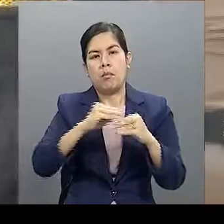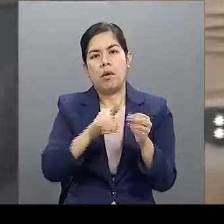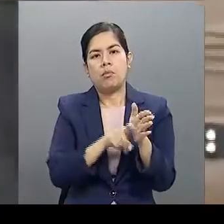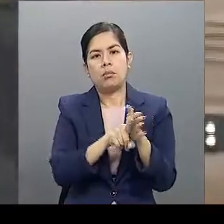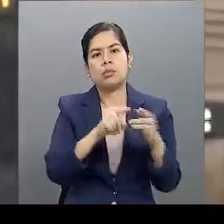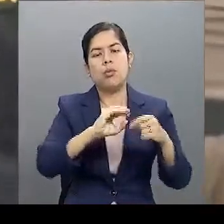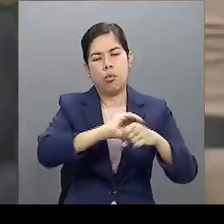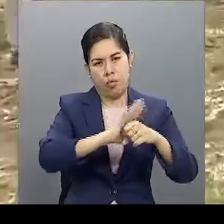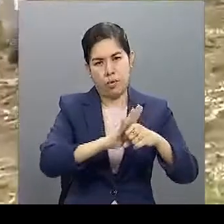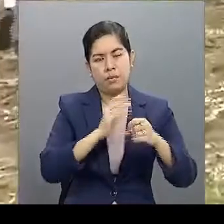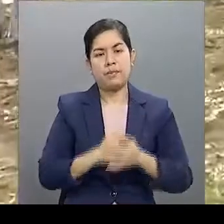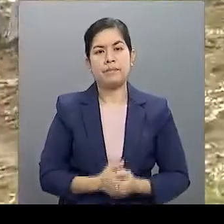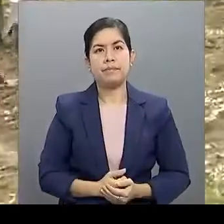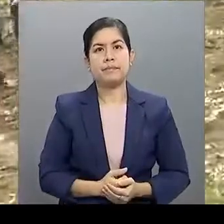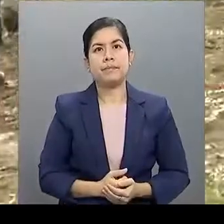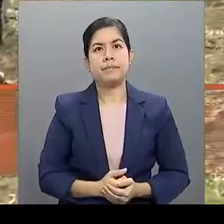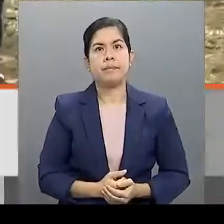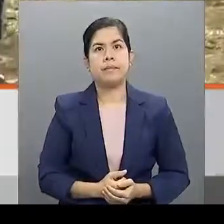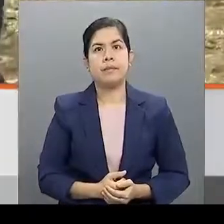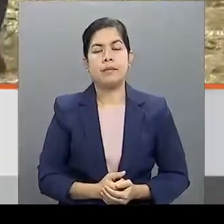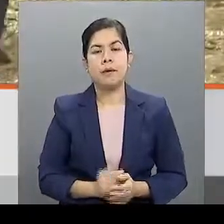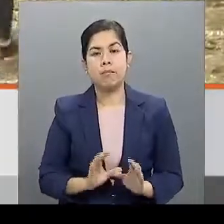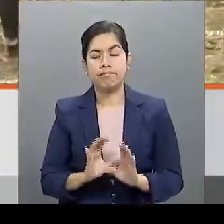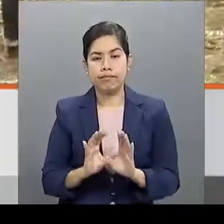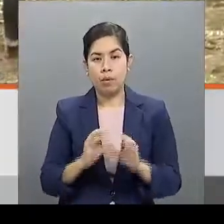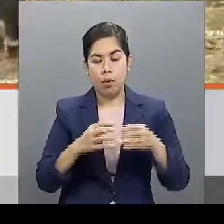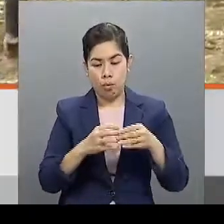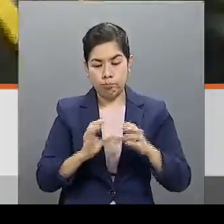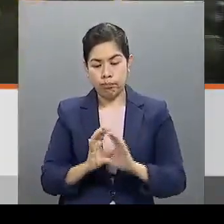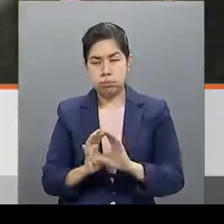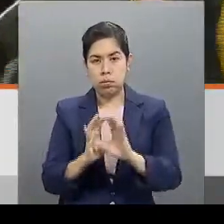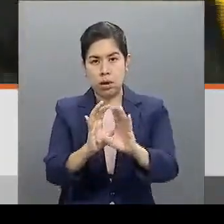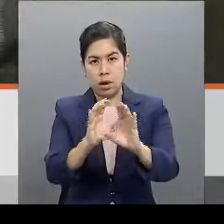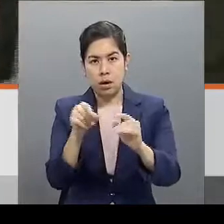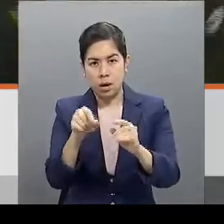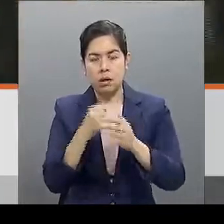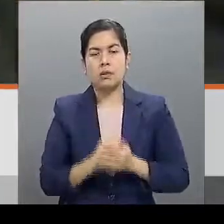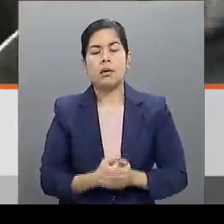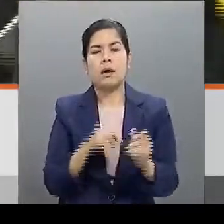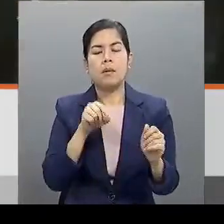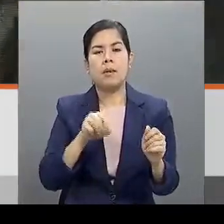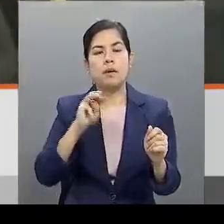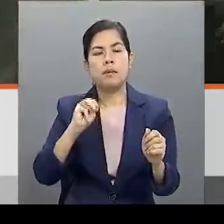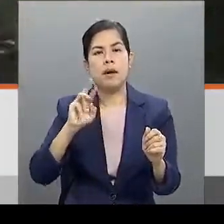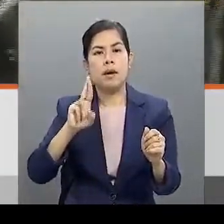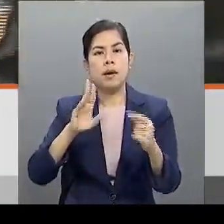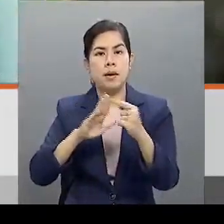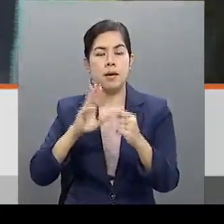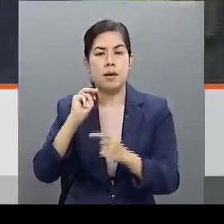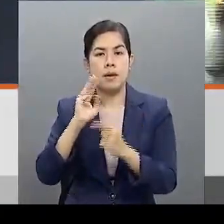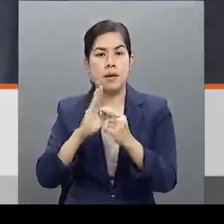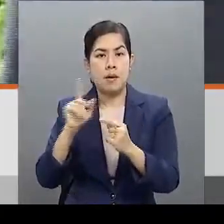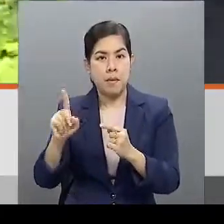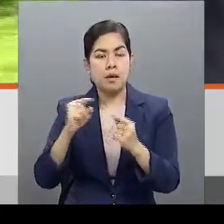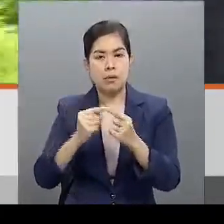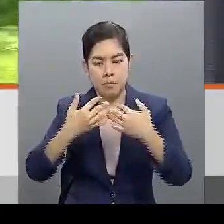การระดมพลเพื่อออกลาดตระเวนเป็นสิ่งที่หน่วยงานในพื้นที่อำเภอแม่ระมาดจังหวัดตากบูรณาการร่วมกันทั้งฝ่ายปกครองทหารตำรวจ